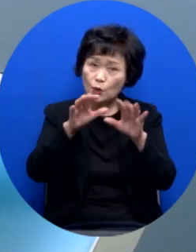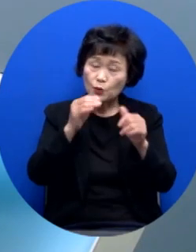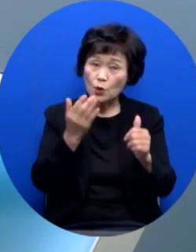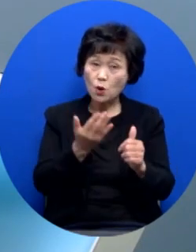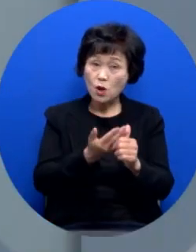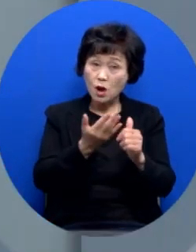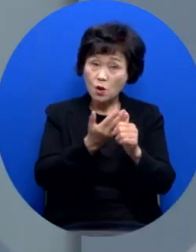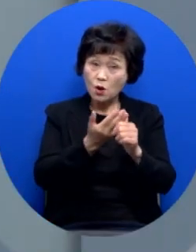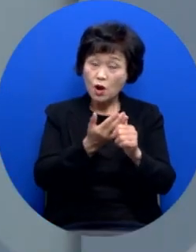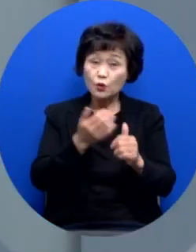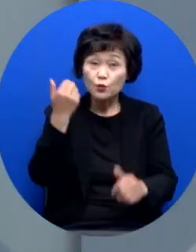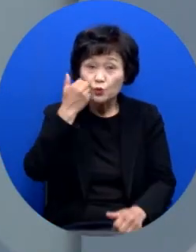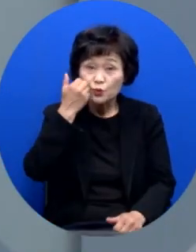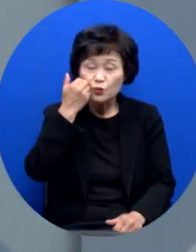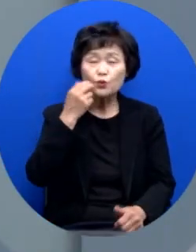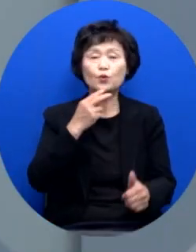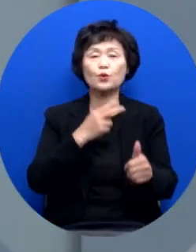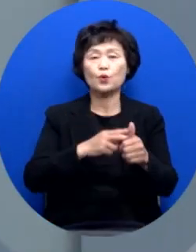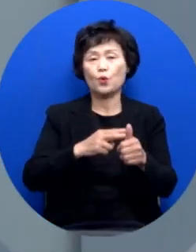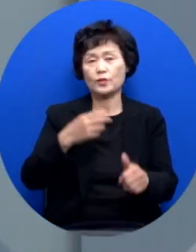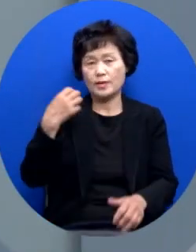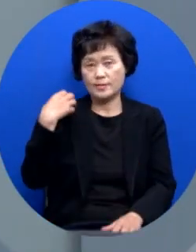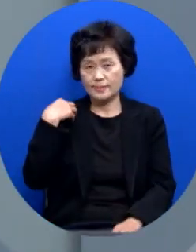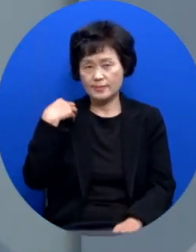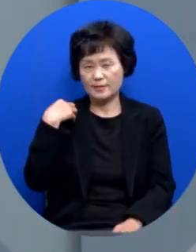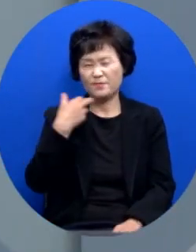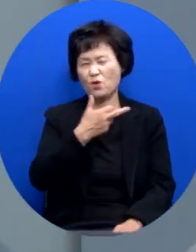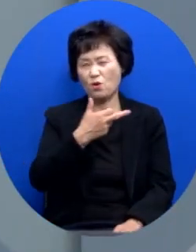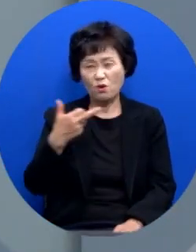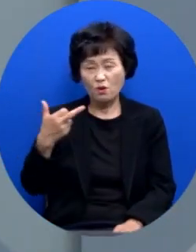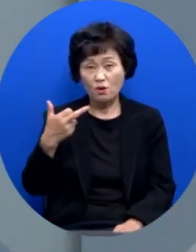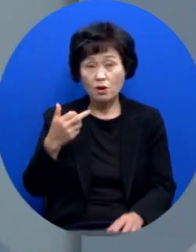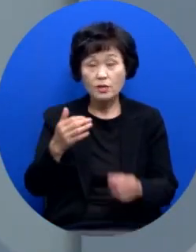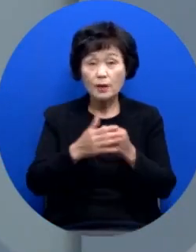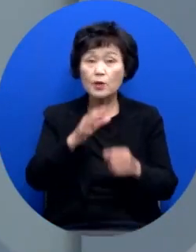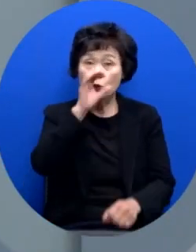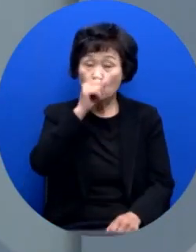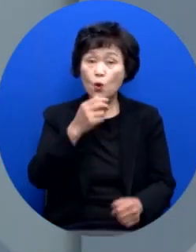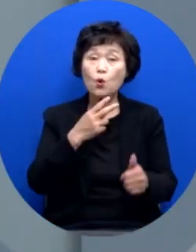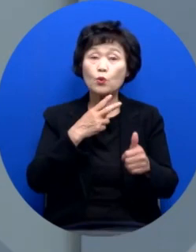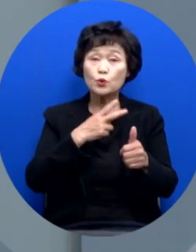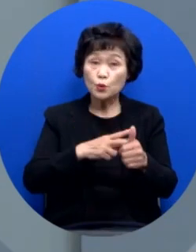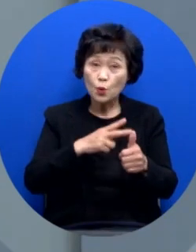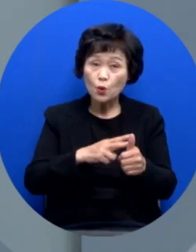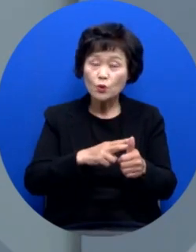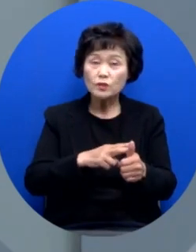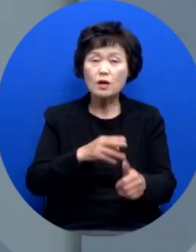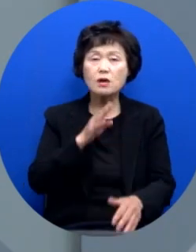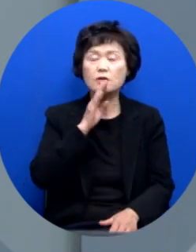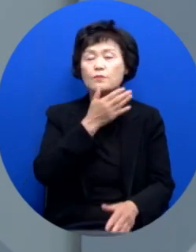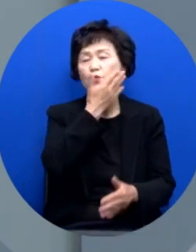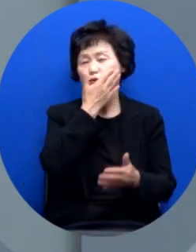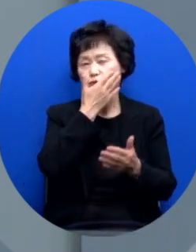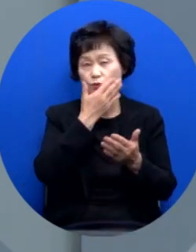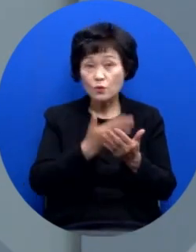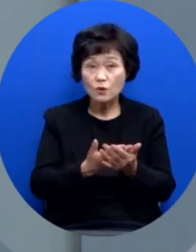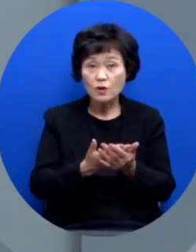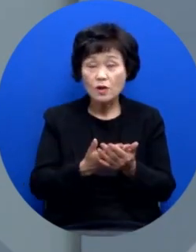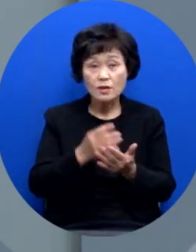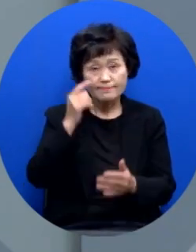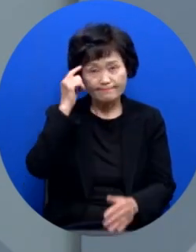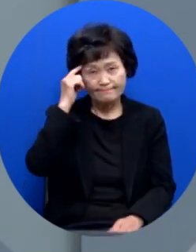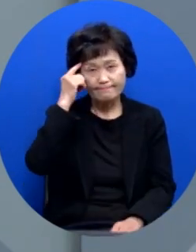교사의 절대적인 영향을 받기 때문에 좋은 교사가 세워지는 일은 너무 중요하다고 생각하거든요.